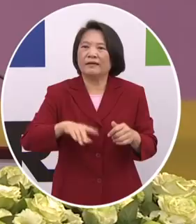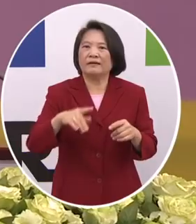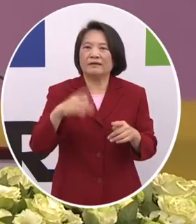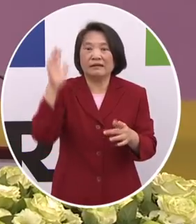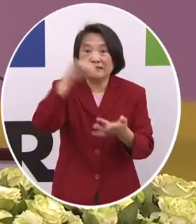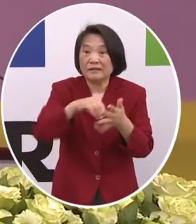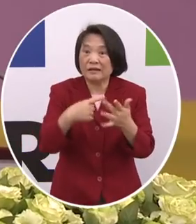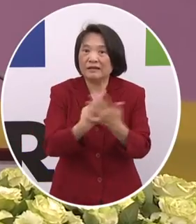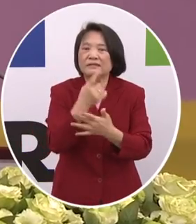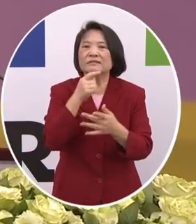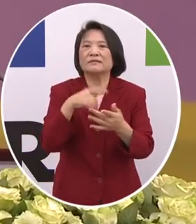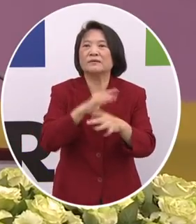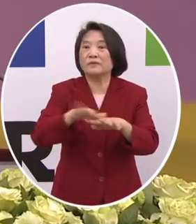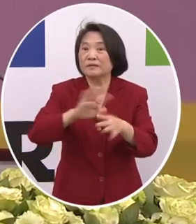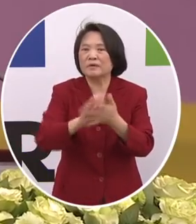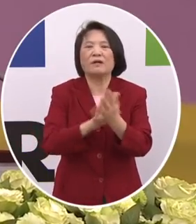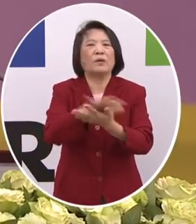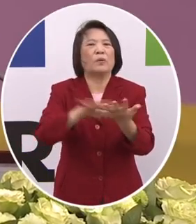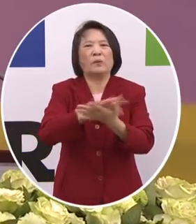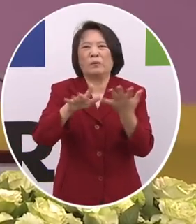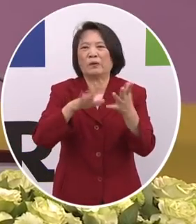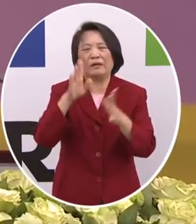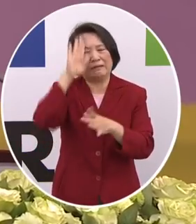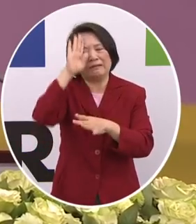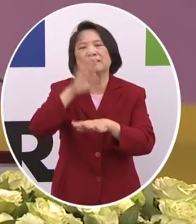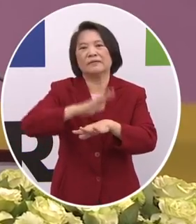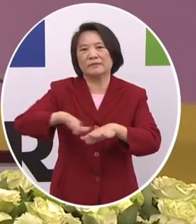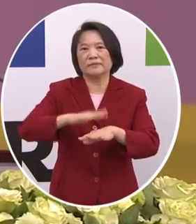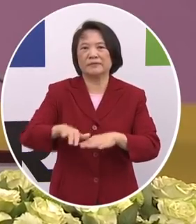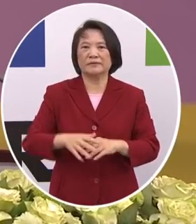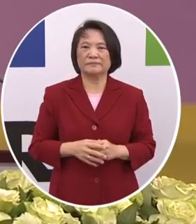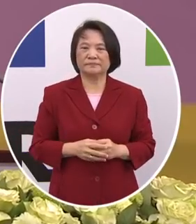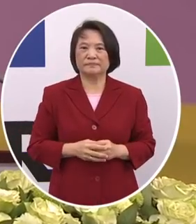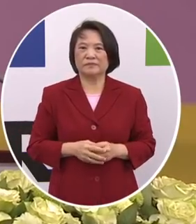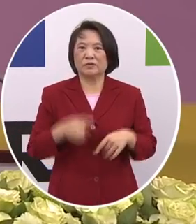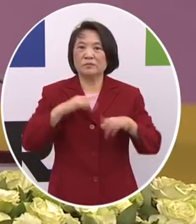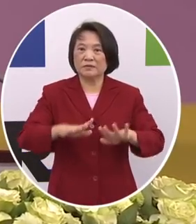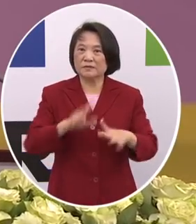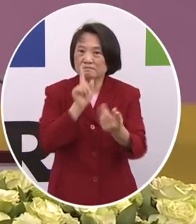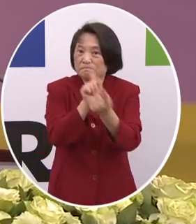分。我们的因应之道就是求稳、